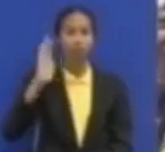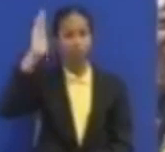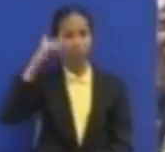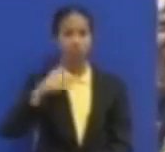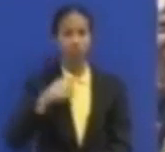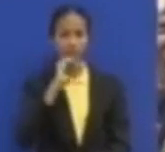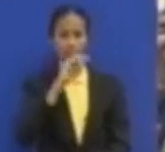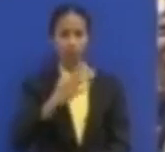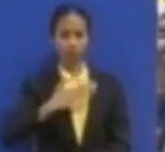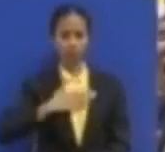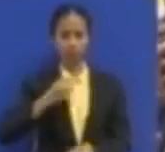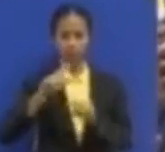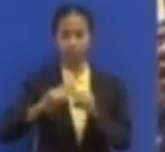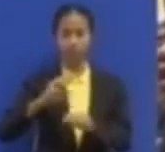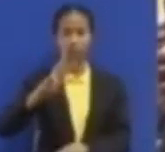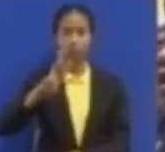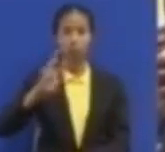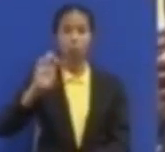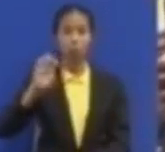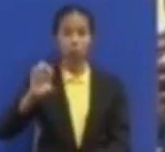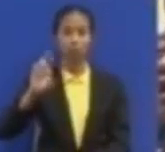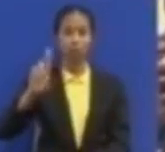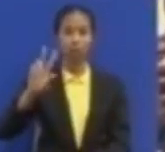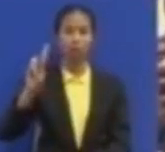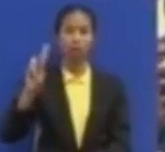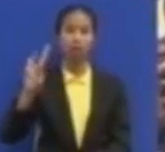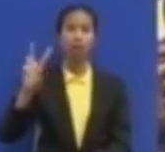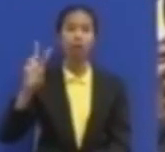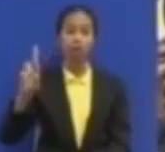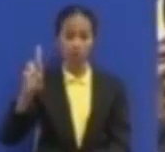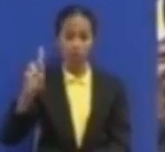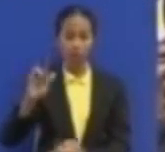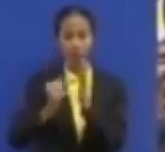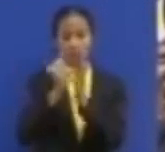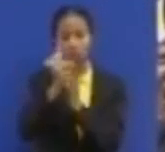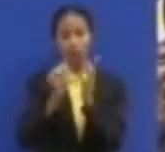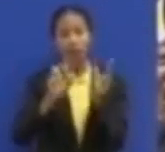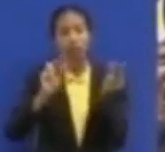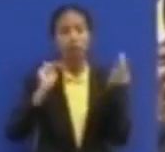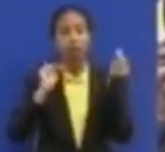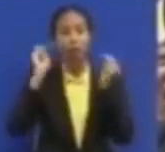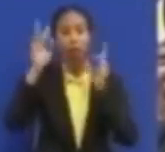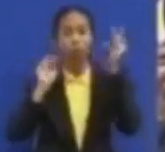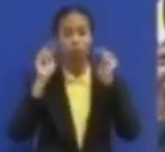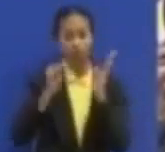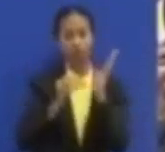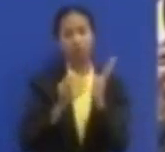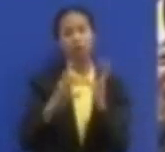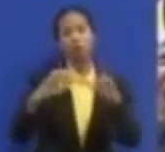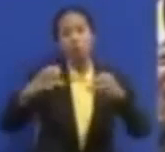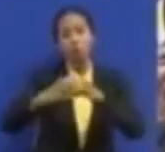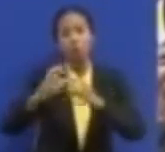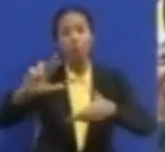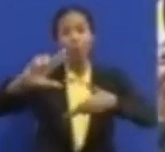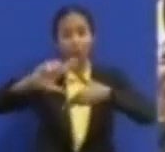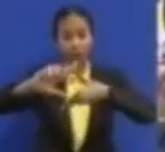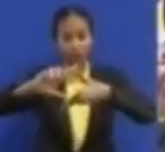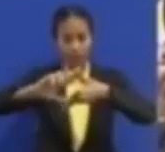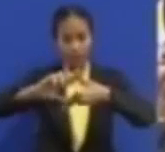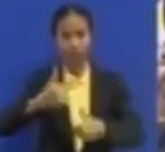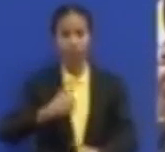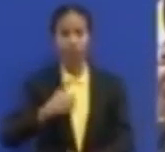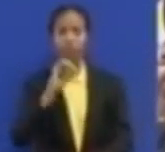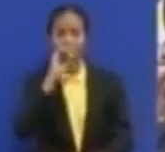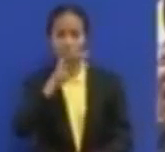รกรคำประกอบสมาชิกสภาผู้แทนราษฎรจังหวัดนครสวรรค์พรรคพลังประชารัฐขอเสนอตามข้อบังคับการประชุม